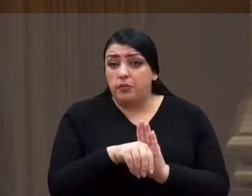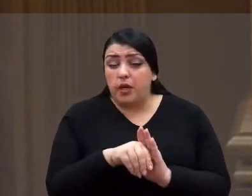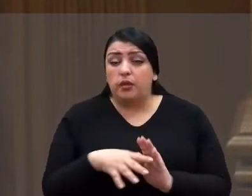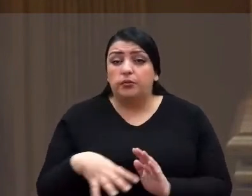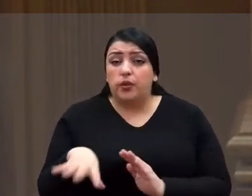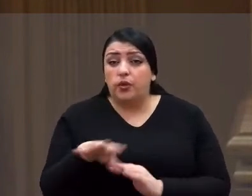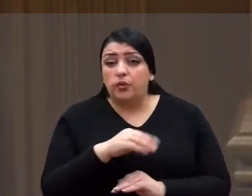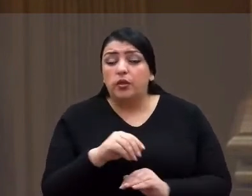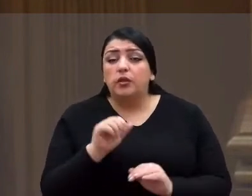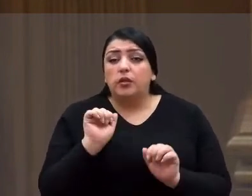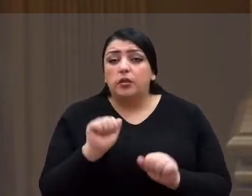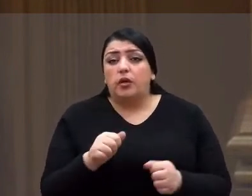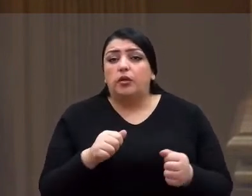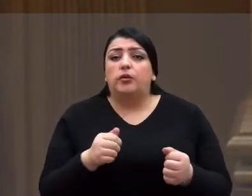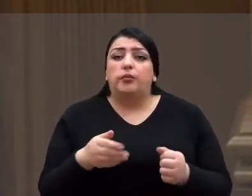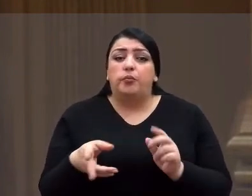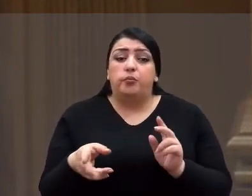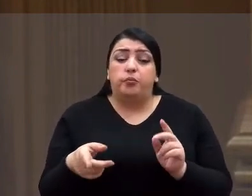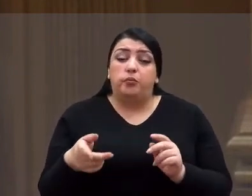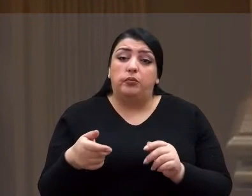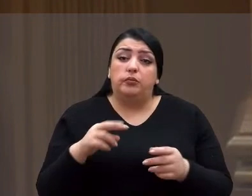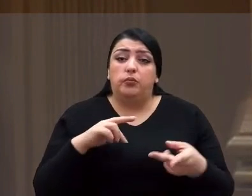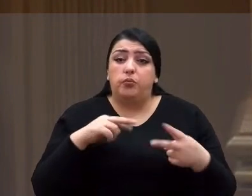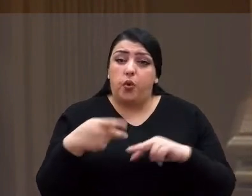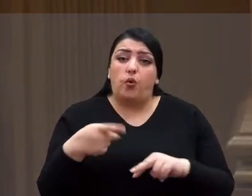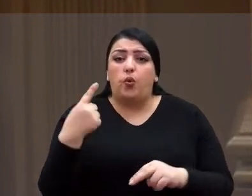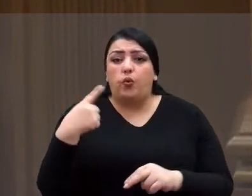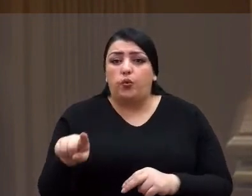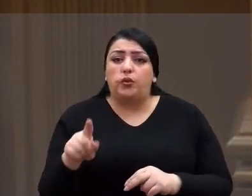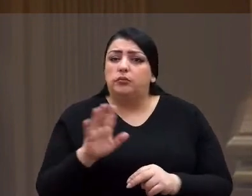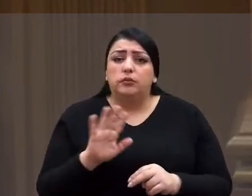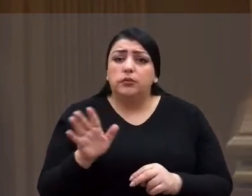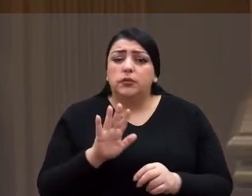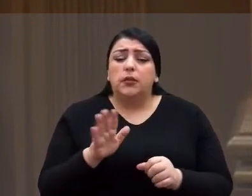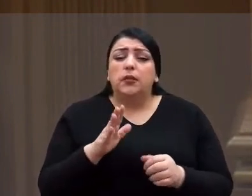ենք փոխելով նորմը, չէ։ Մենք աշխատաշուկան ուղղակի խեղում ենք,